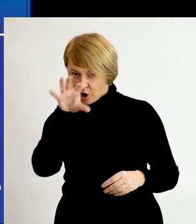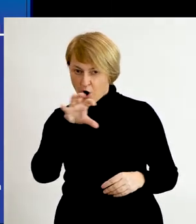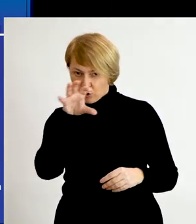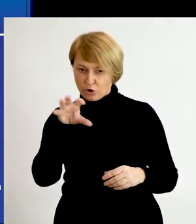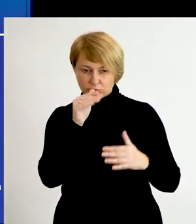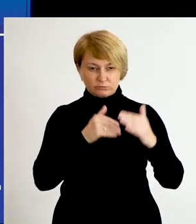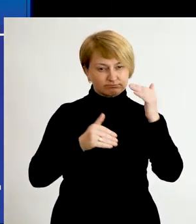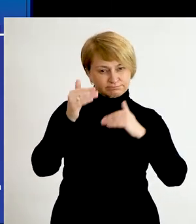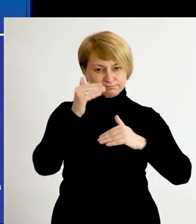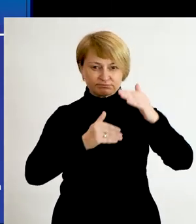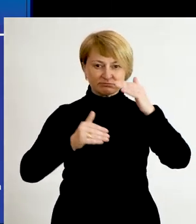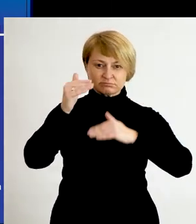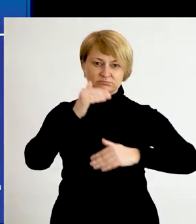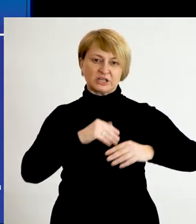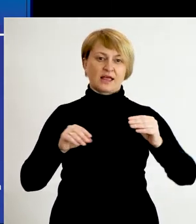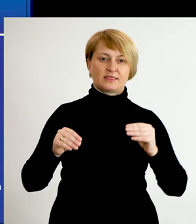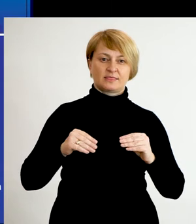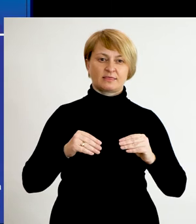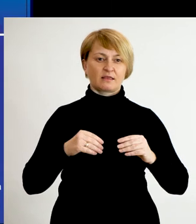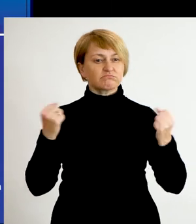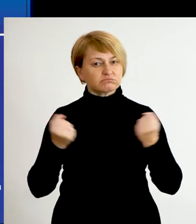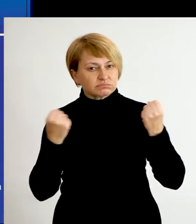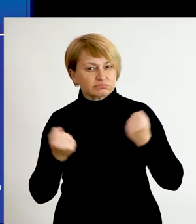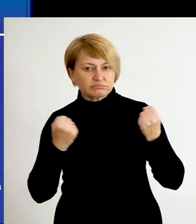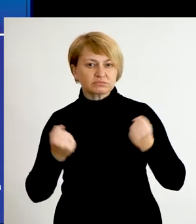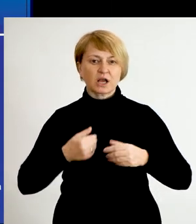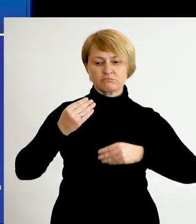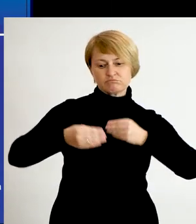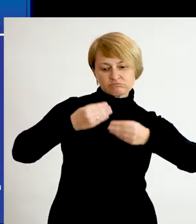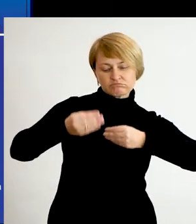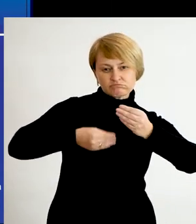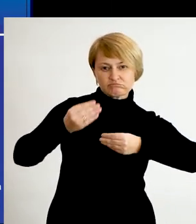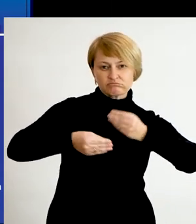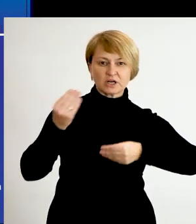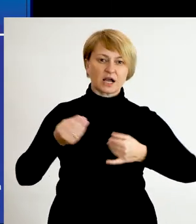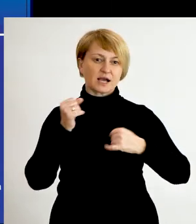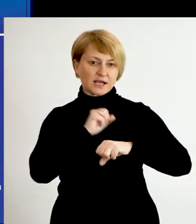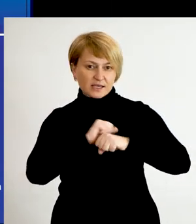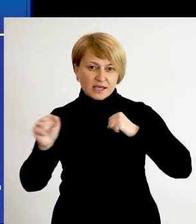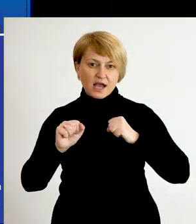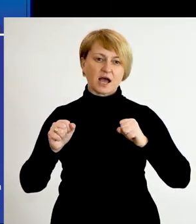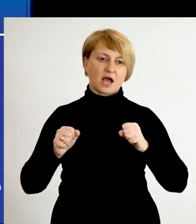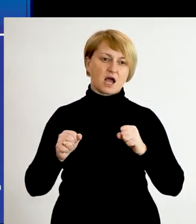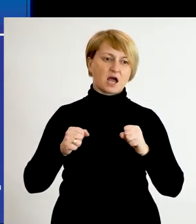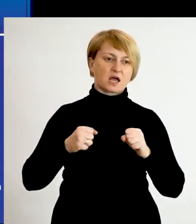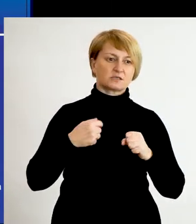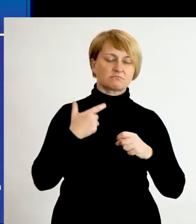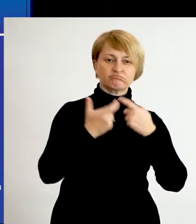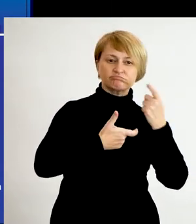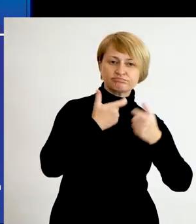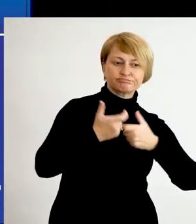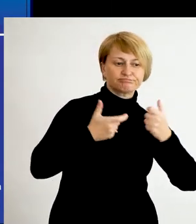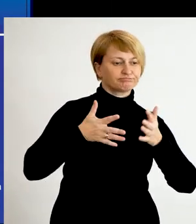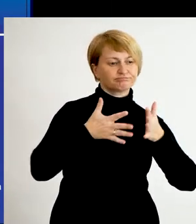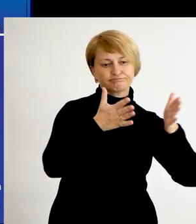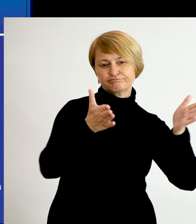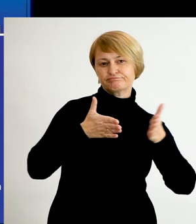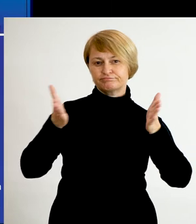prace trwają. Tempo zadowalające, szeroki front robót. Widać,